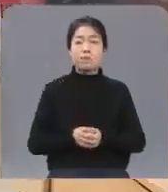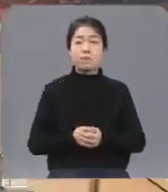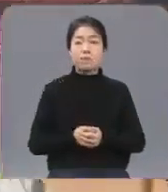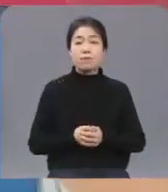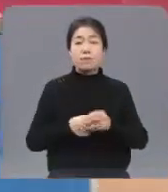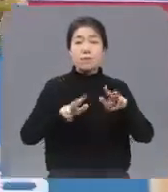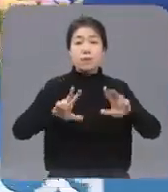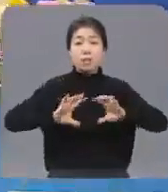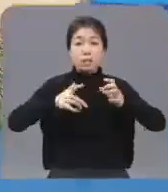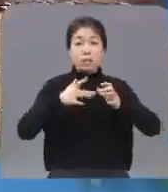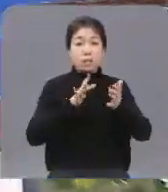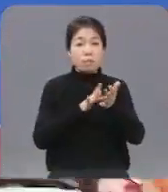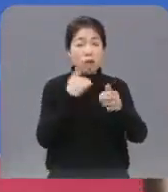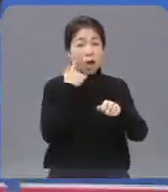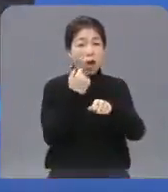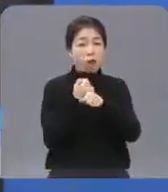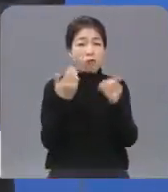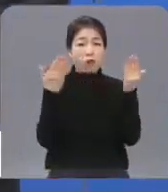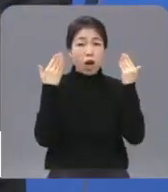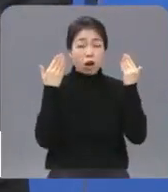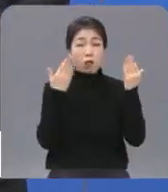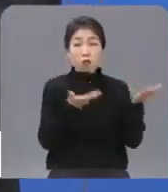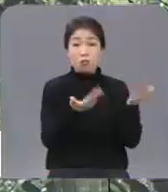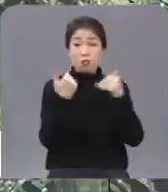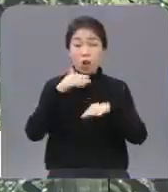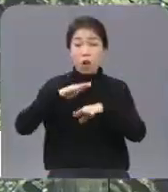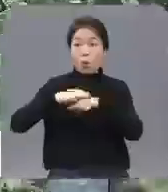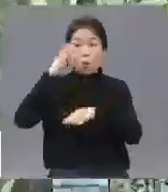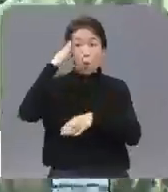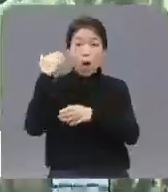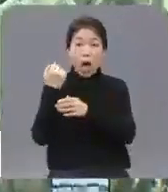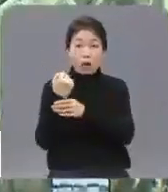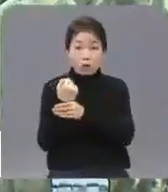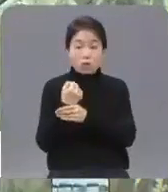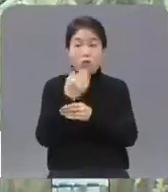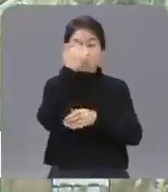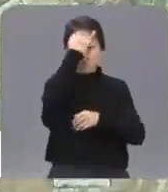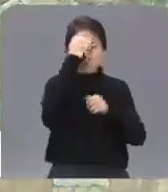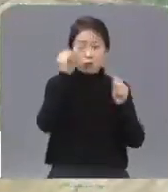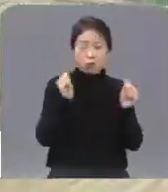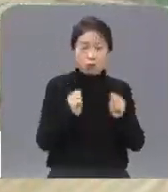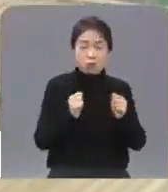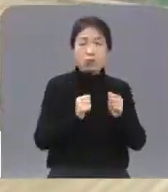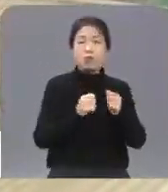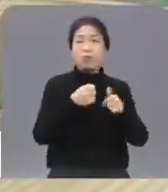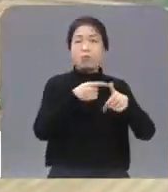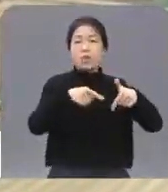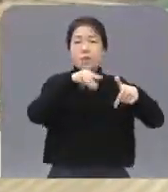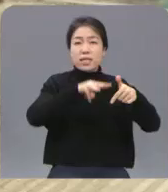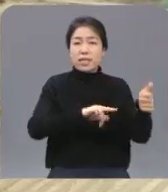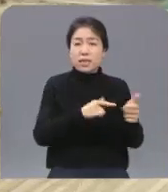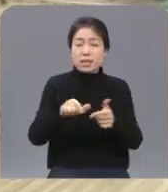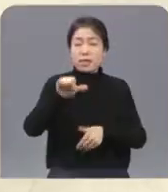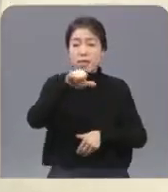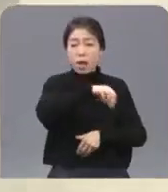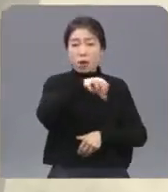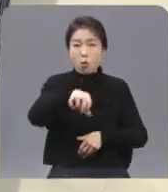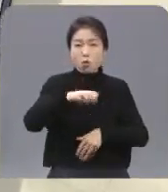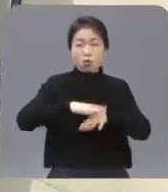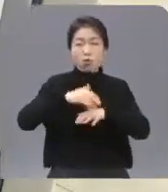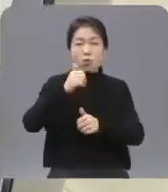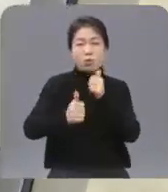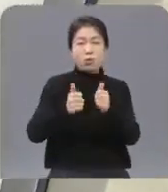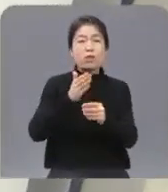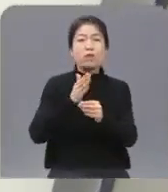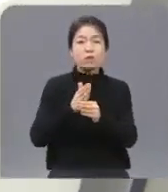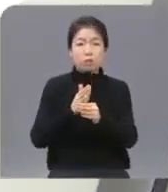방향 현재 글로벌바이오 캠퍼스 위치에는 화순을 포함해 충북 오송 인천 송도 등 5곳이 뛰어들었습니다 정부는